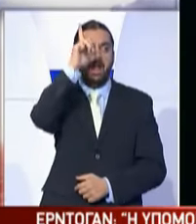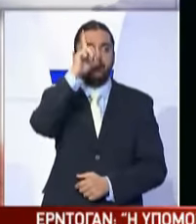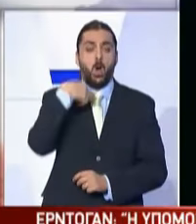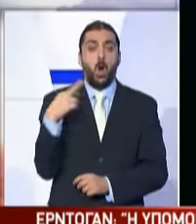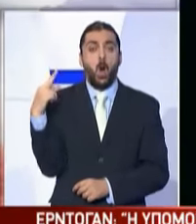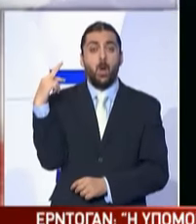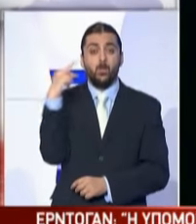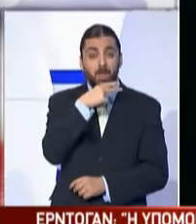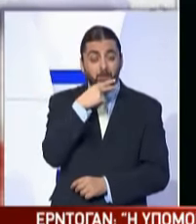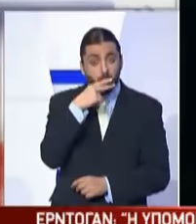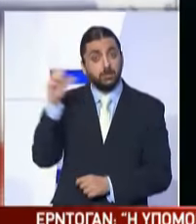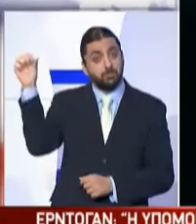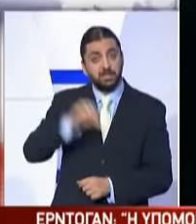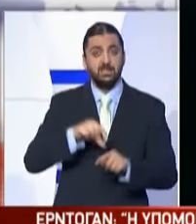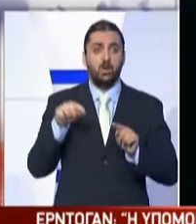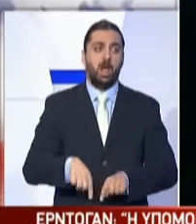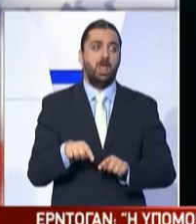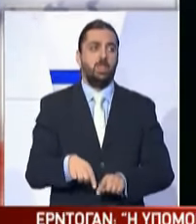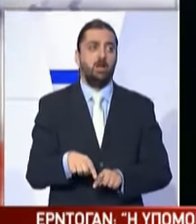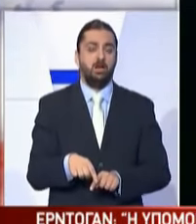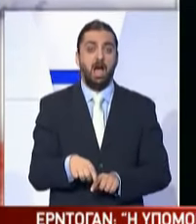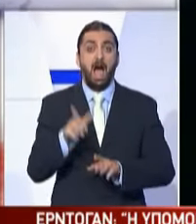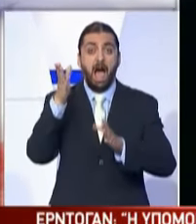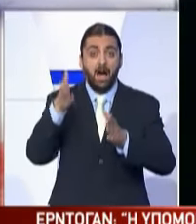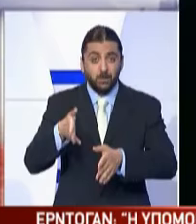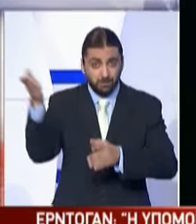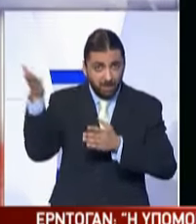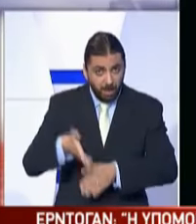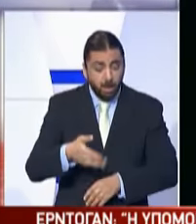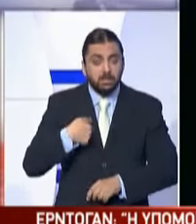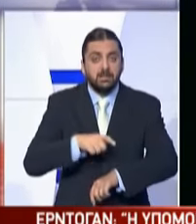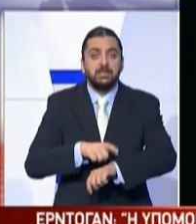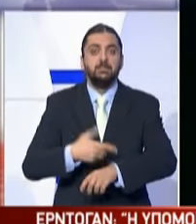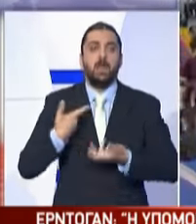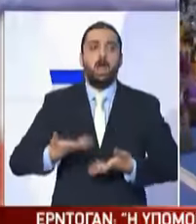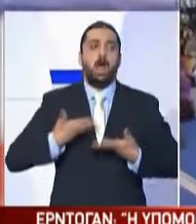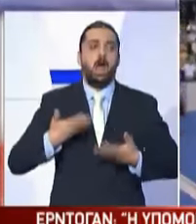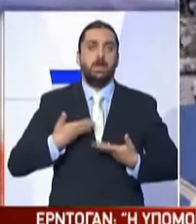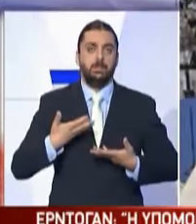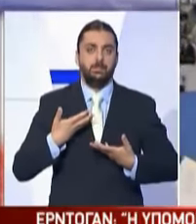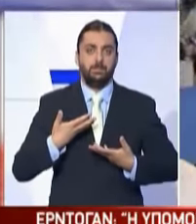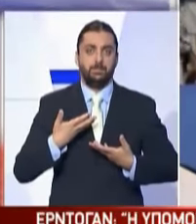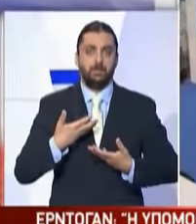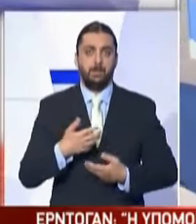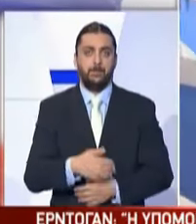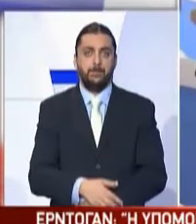saattir ayaktayım ama bir 3 saat daha beklerim, 24 saat daha beklerim onu ayakta.